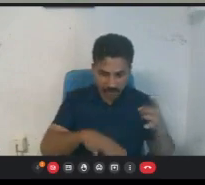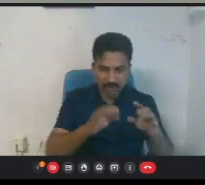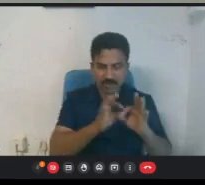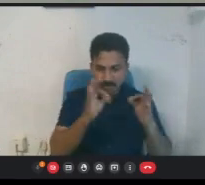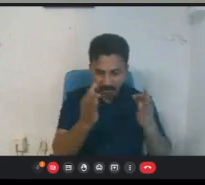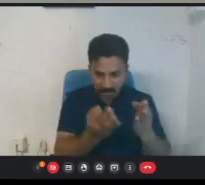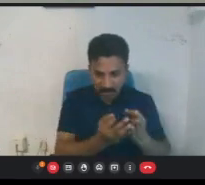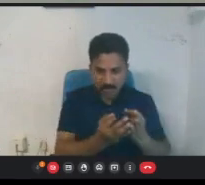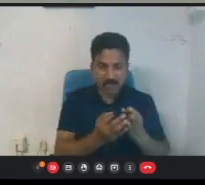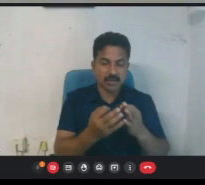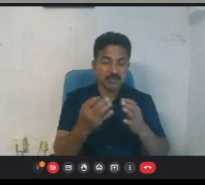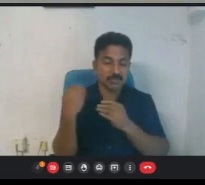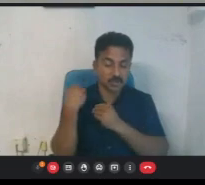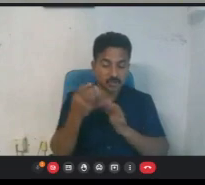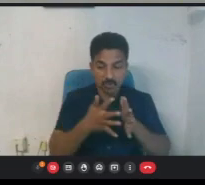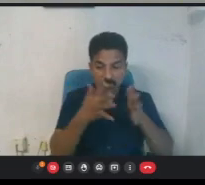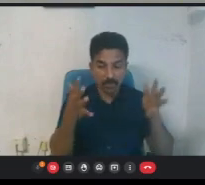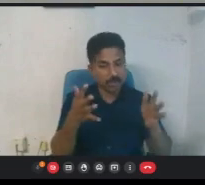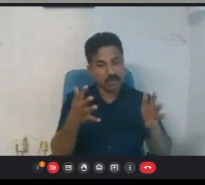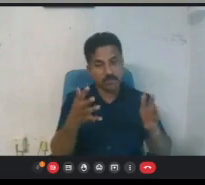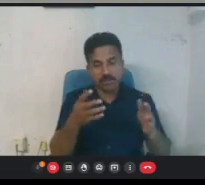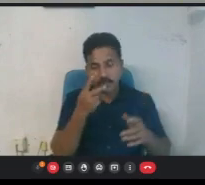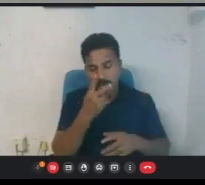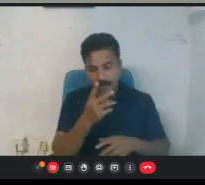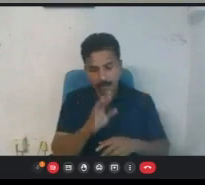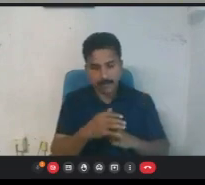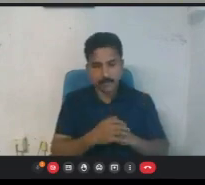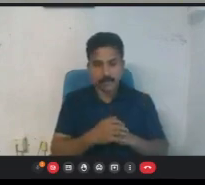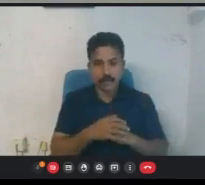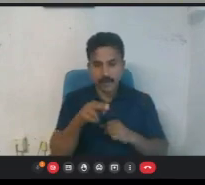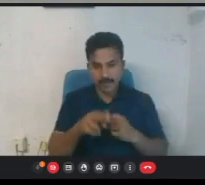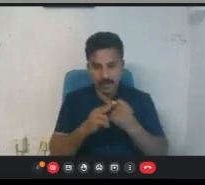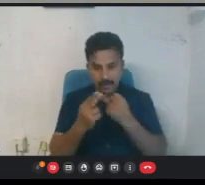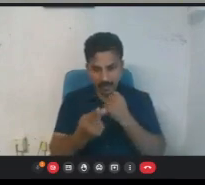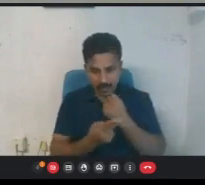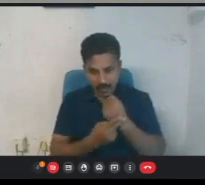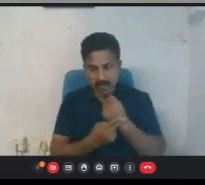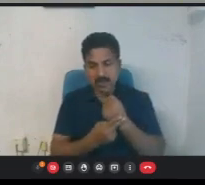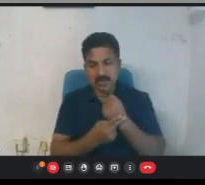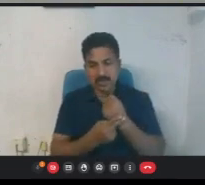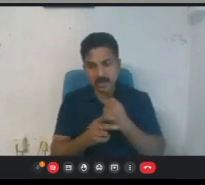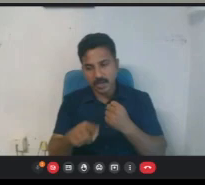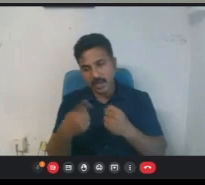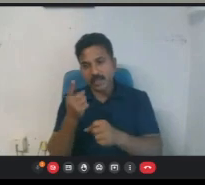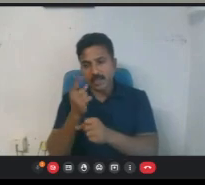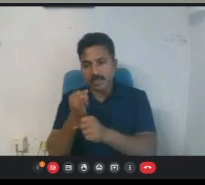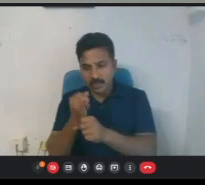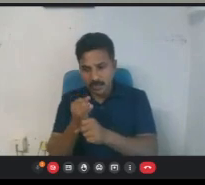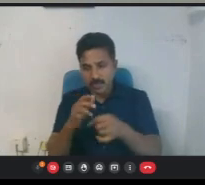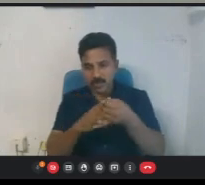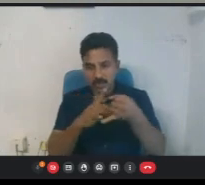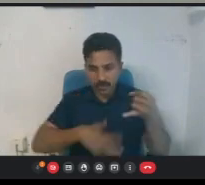ബാധ്യതയായിട്ട് മാറുന്ന ഒരു രംഗമാണ് ഇന്ന് കാണുന്നത്. അതിന് നിഷ പോലുള്ള സ്ഥാപനങ്ങൾ സാമൂഹ്യക്ഷേമ വകുപ്പിന്